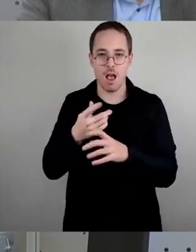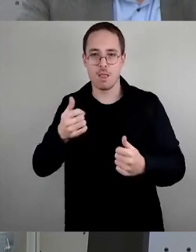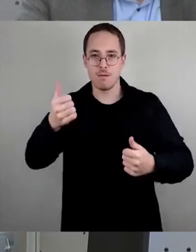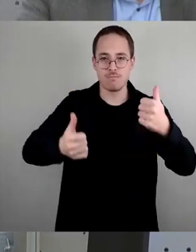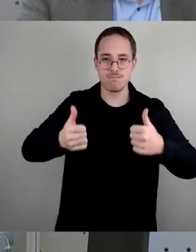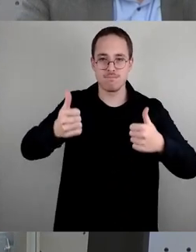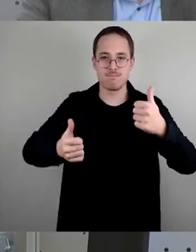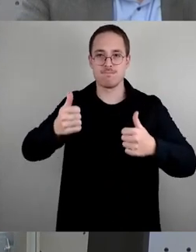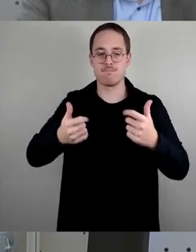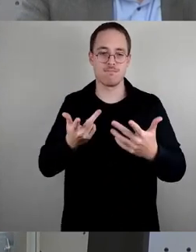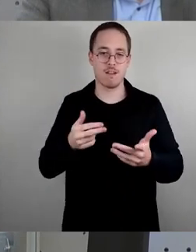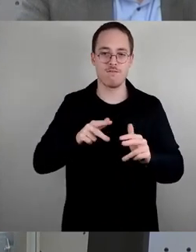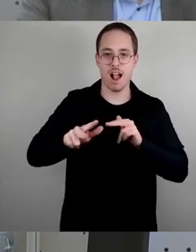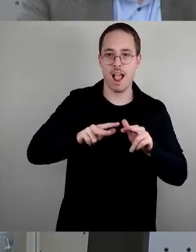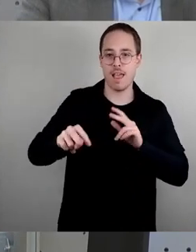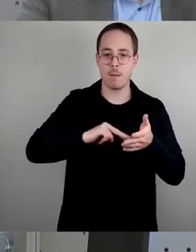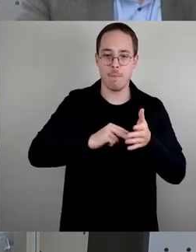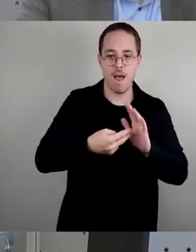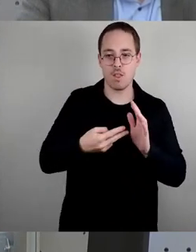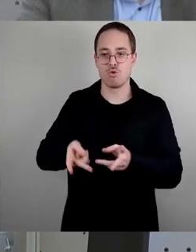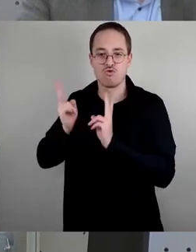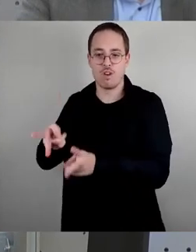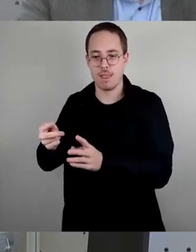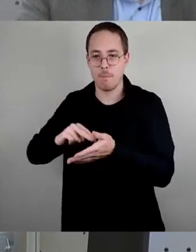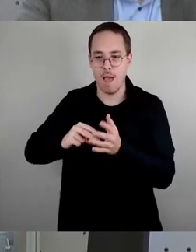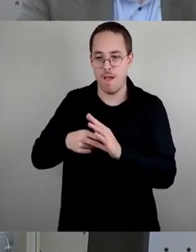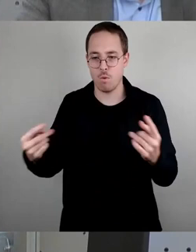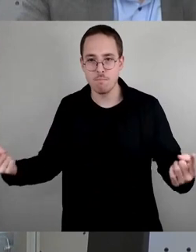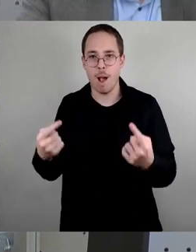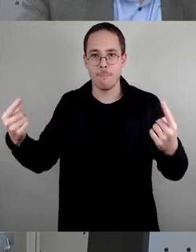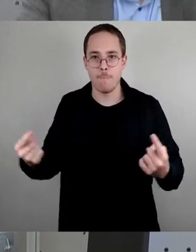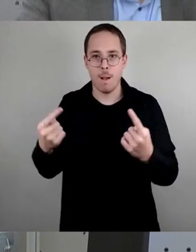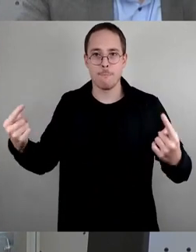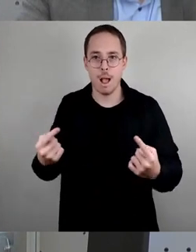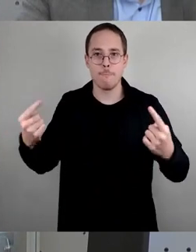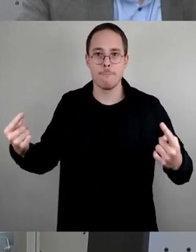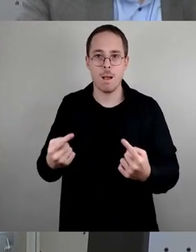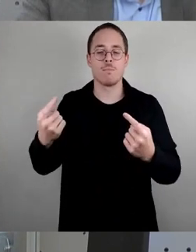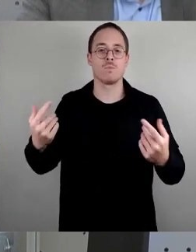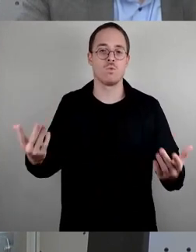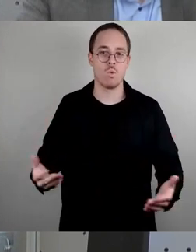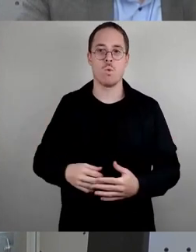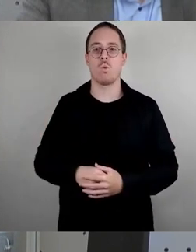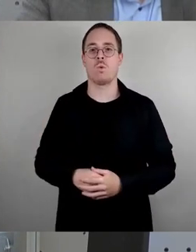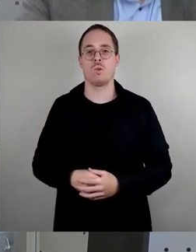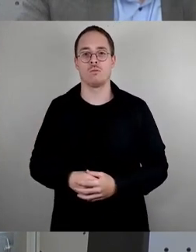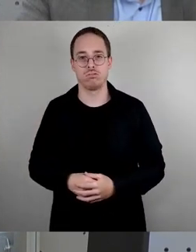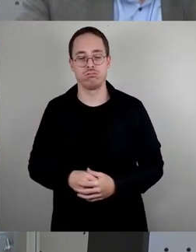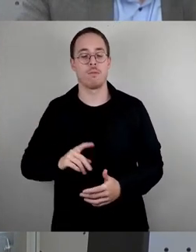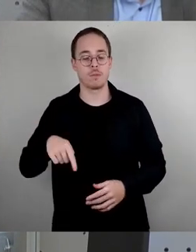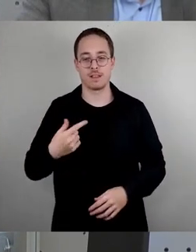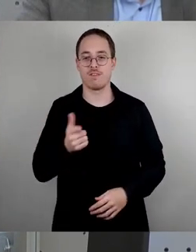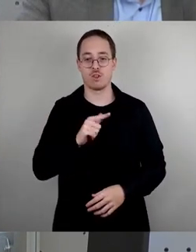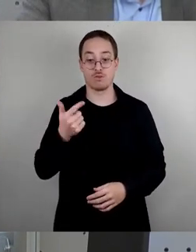auf Stadtplanung, man ist sich nicht einig geworden und es lag ewig rum. Und dann haben wir 2020 als SPD-Fraktion einen